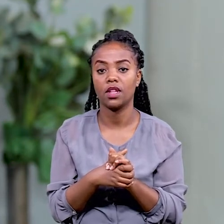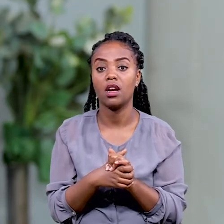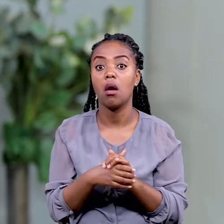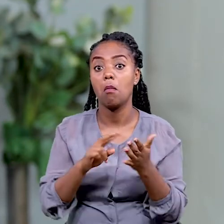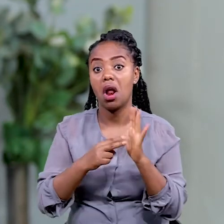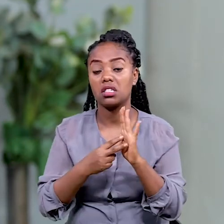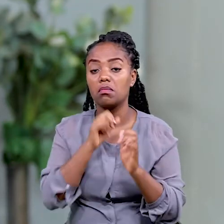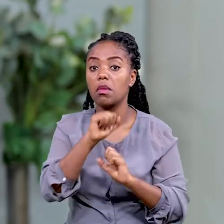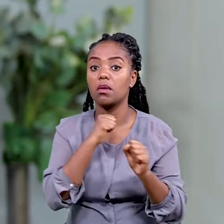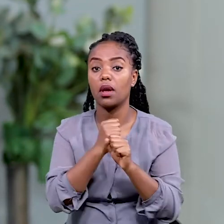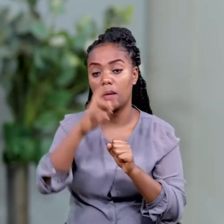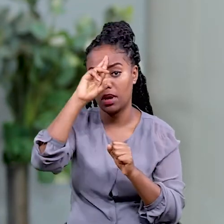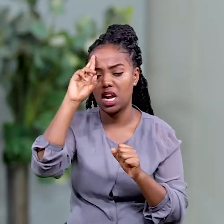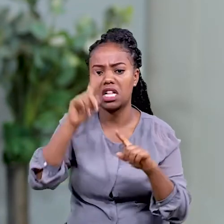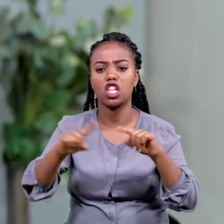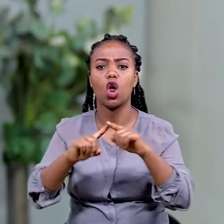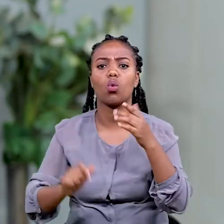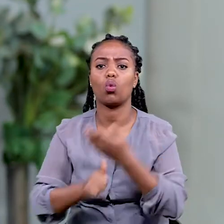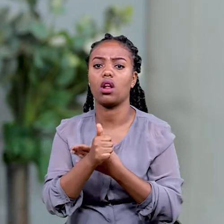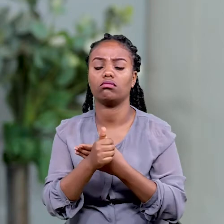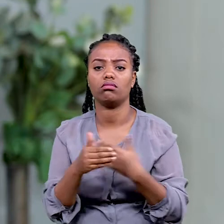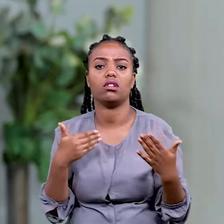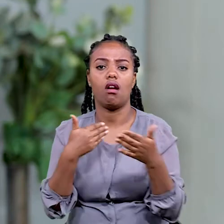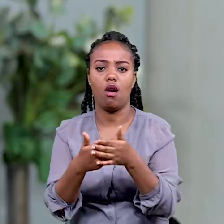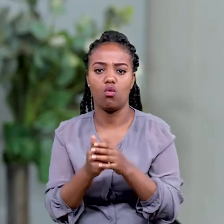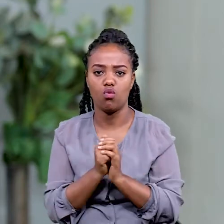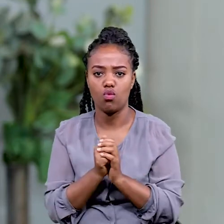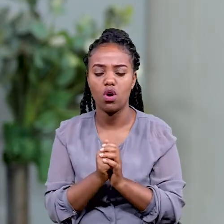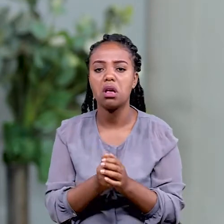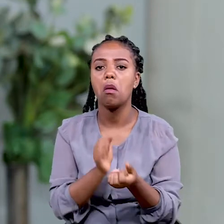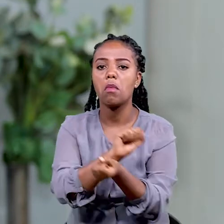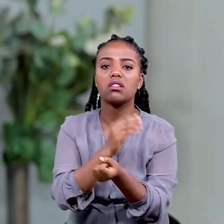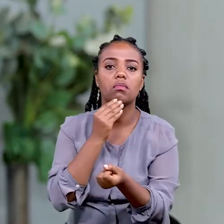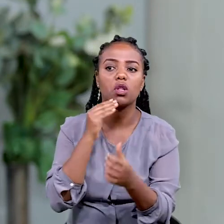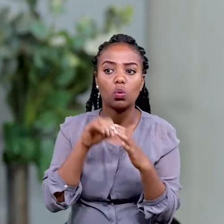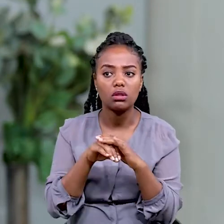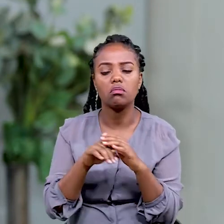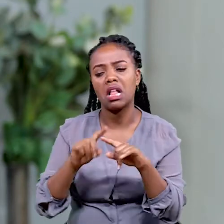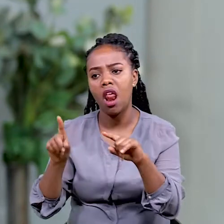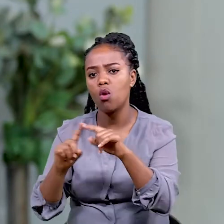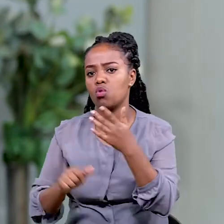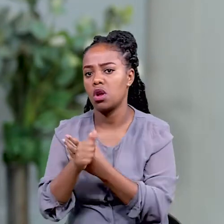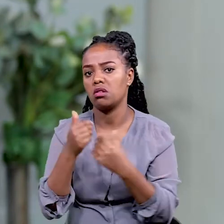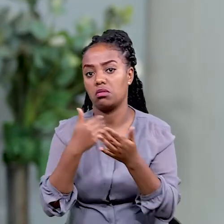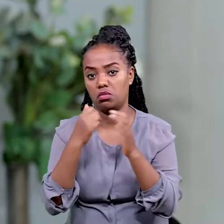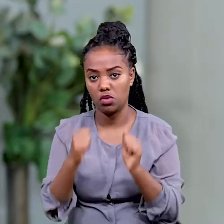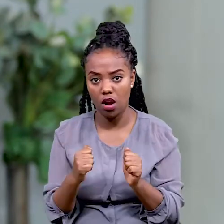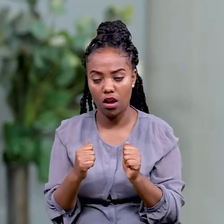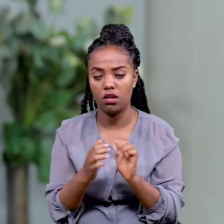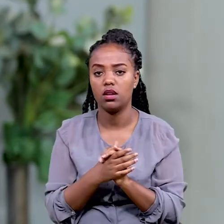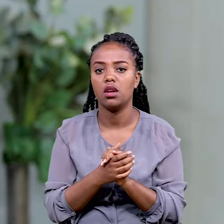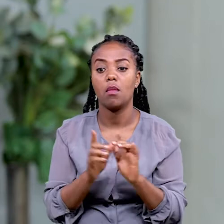ማለት በእድሜያቸው ምክንያት ለተለያዩ ጥቃቶች ይዳረጋሉ፣ በማረሚያ ቤት ውስጥም ለተለያዩ ጥቃቶች ይዳረጋሉ።